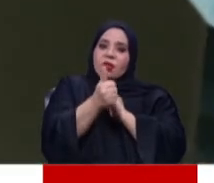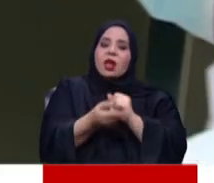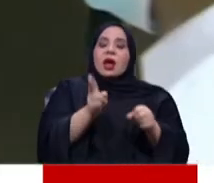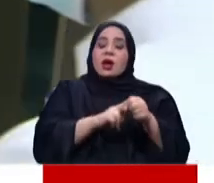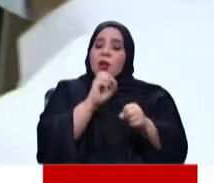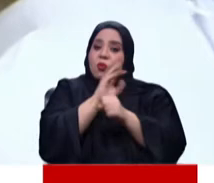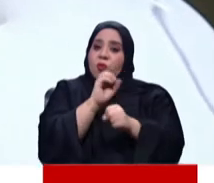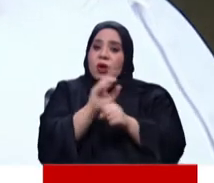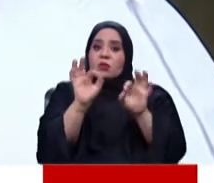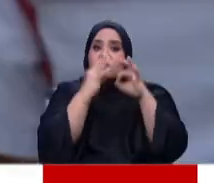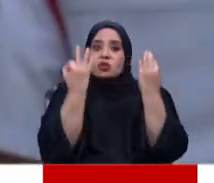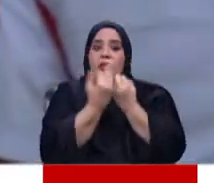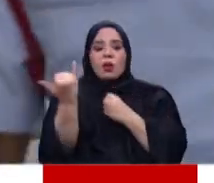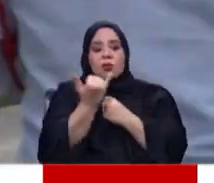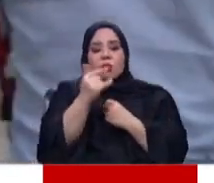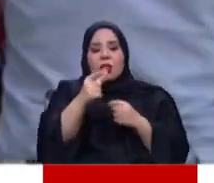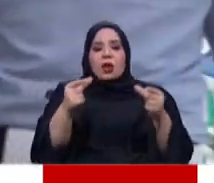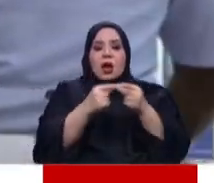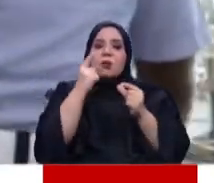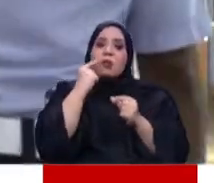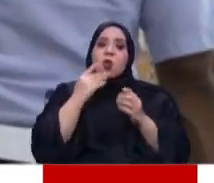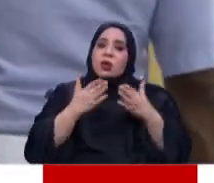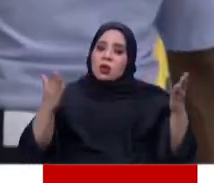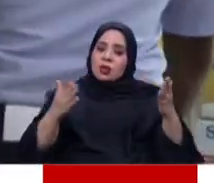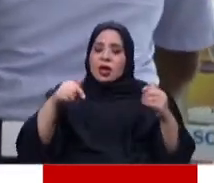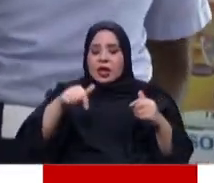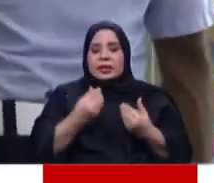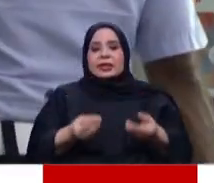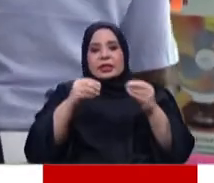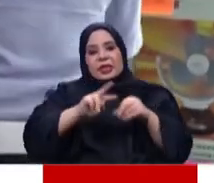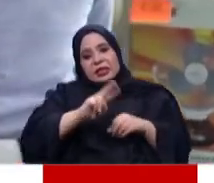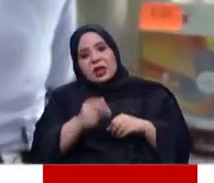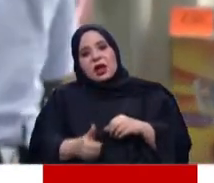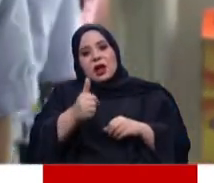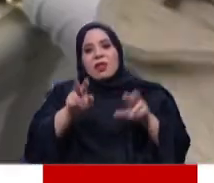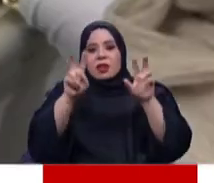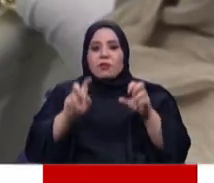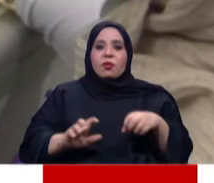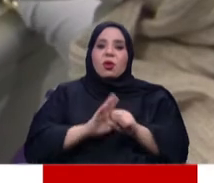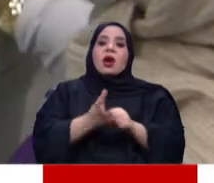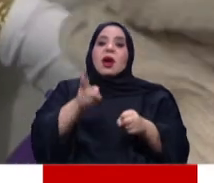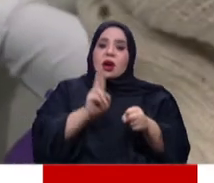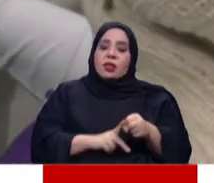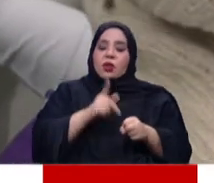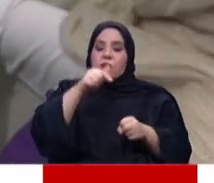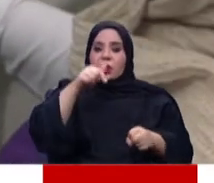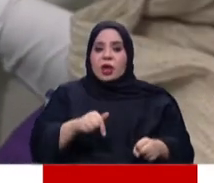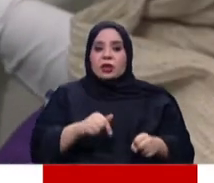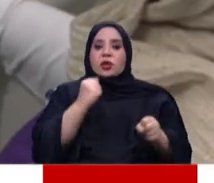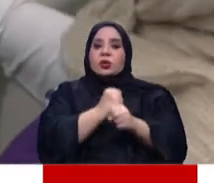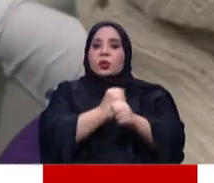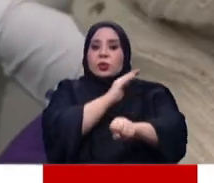المجتمعي بخطورة مثل هذه التجمعات الكبيرة يسهم في تقليل رقعة الانتشار. ولطالما حظيت جهود